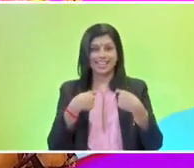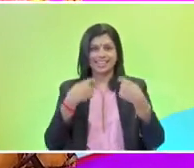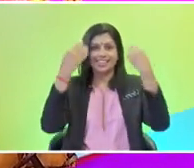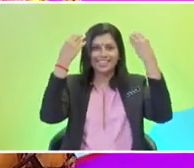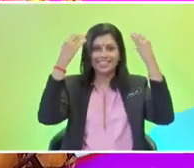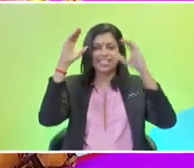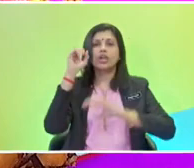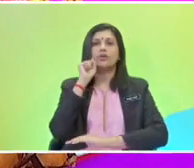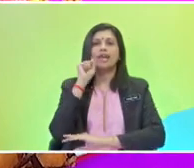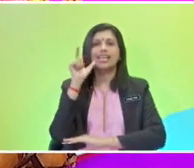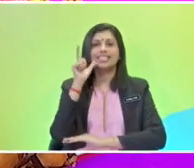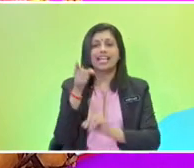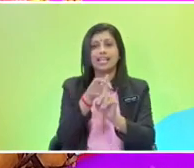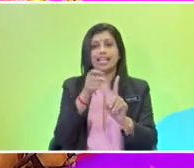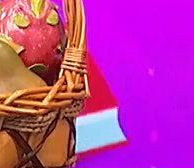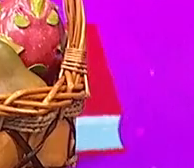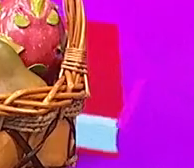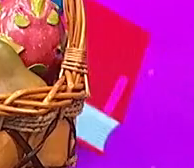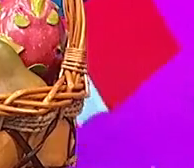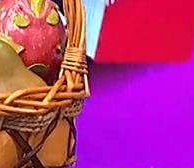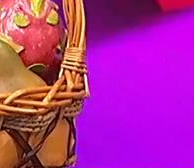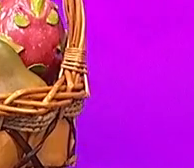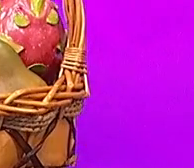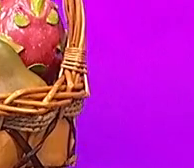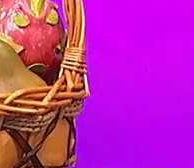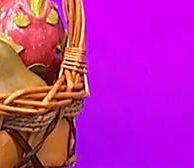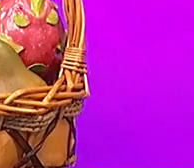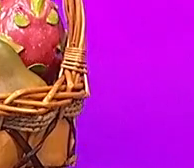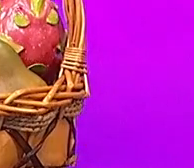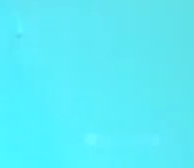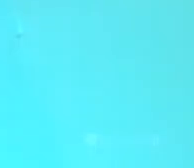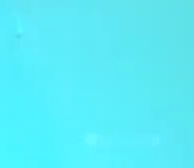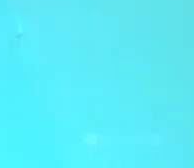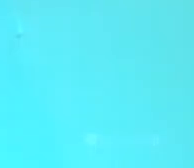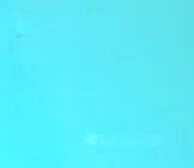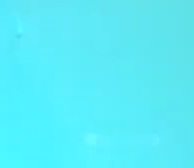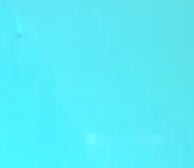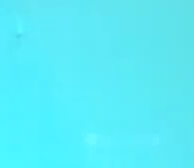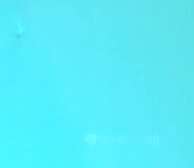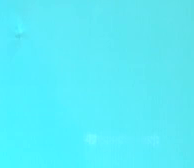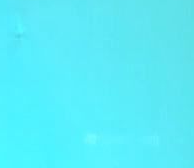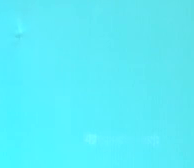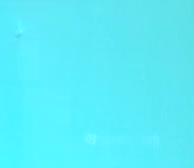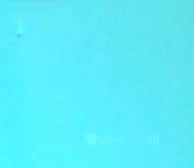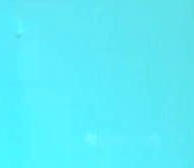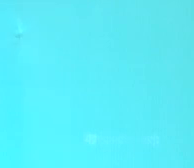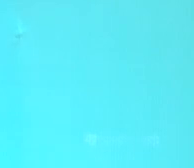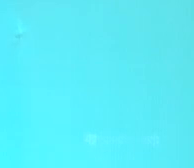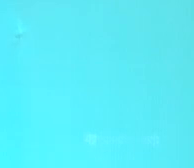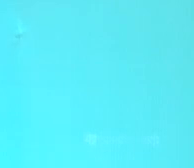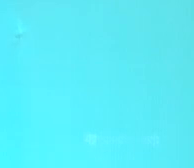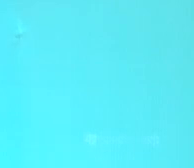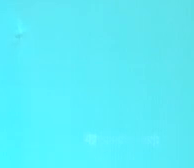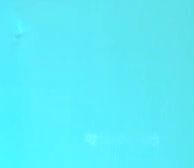Cikgu Syamila dari SK Pendidikan Khas Jalan Pil Ceras, Kuala Lumpur. Selamat datang, Cikgu. Ha,